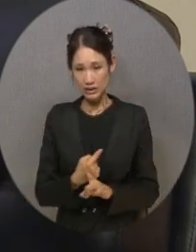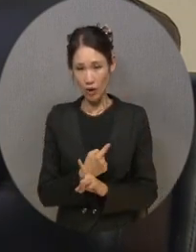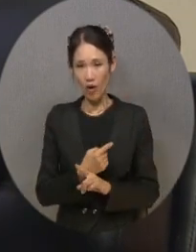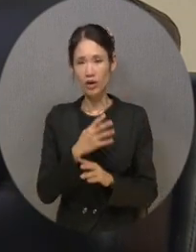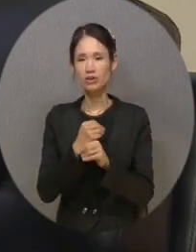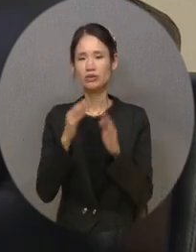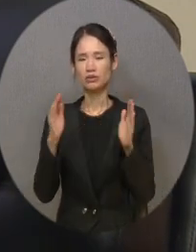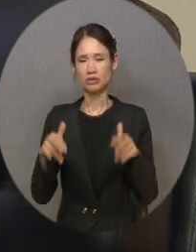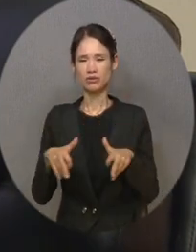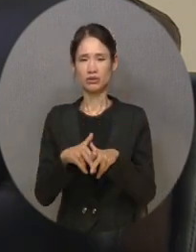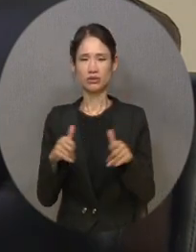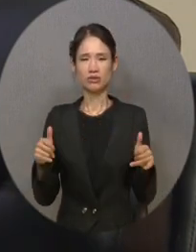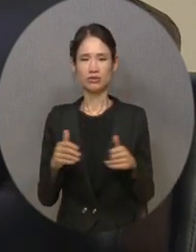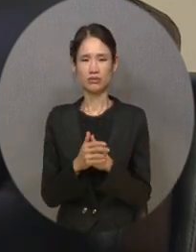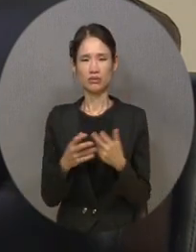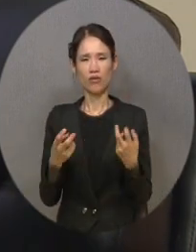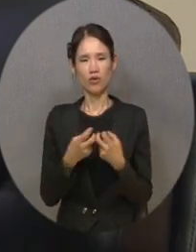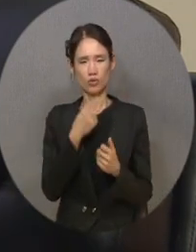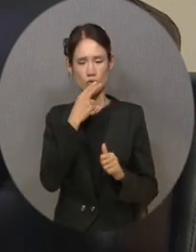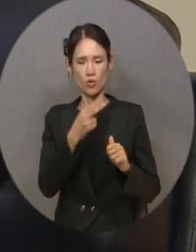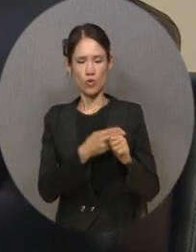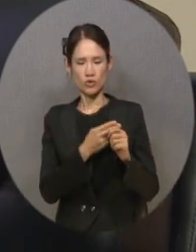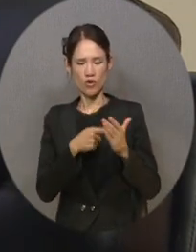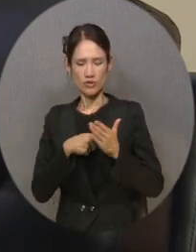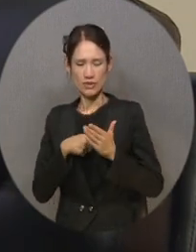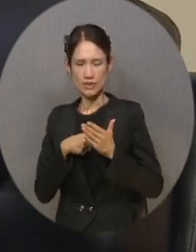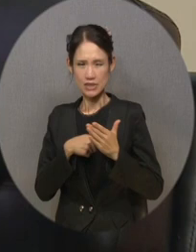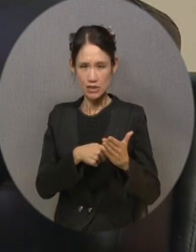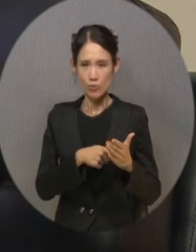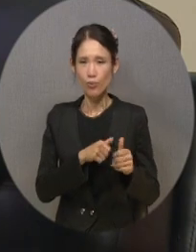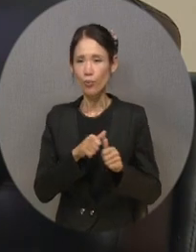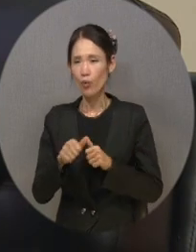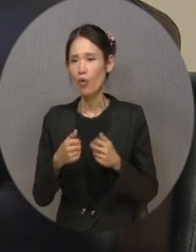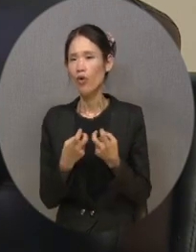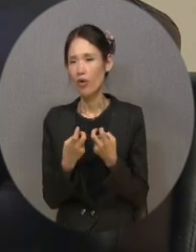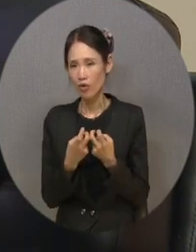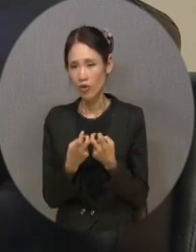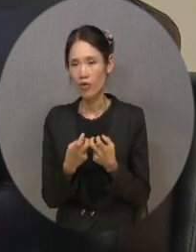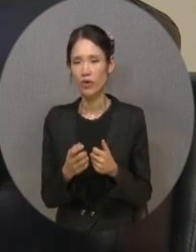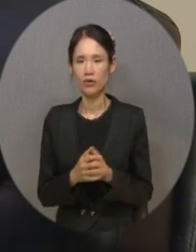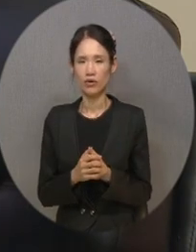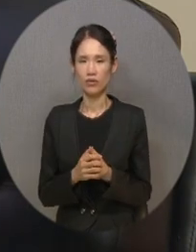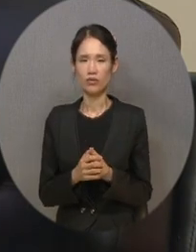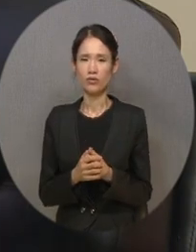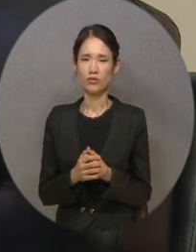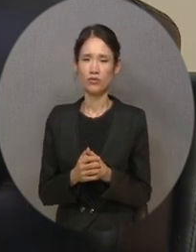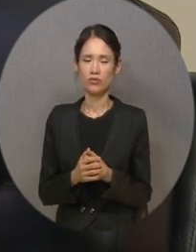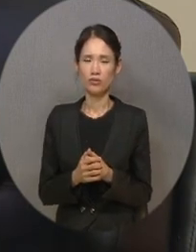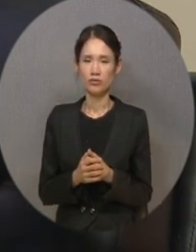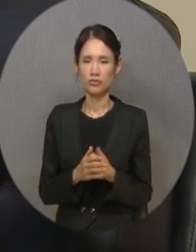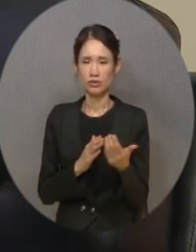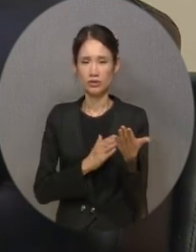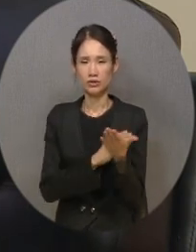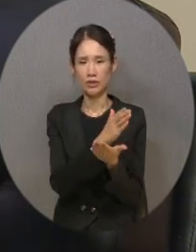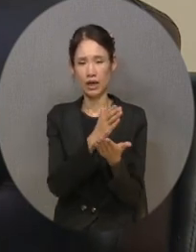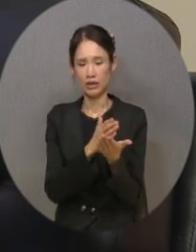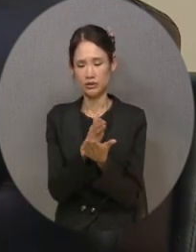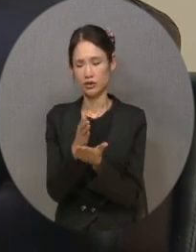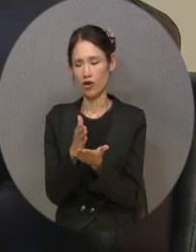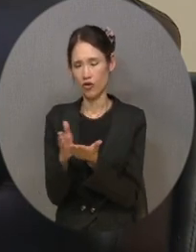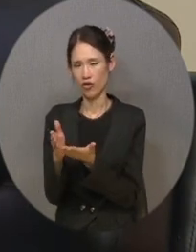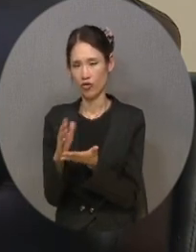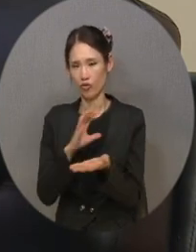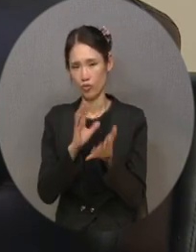시기에 장애인들이 어떻게 도전을 극복할 것이냐 하는 문제라고 했잖아요. 그래서 이제 우리가 세션에